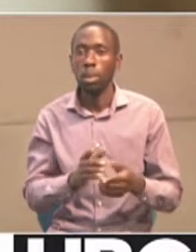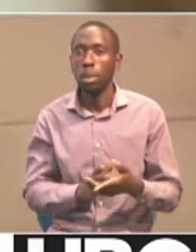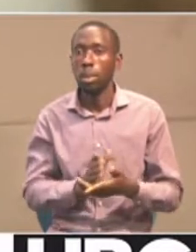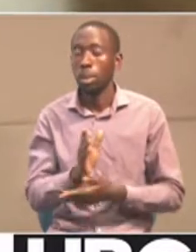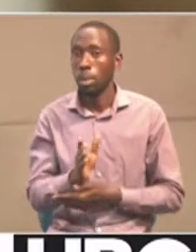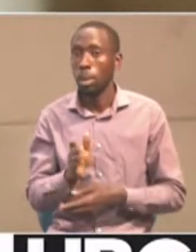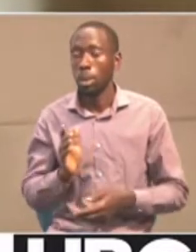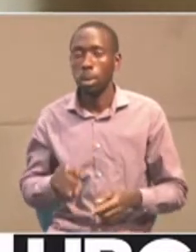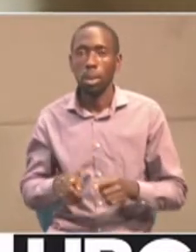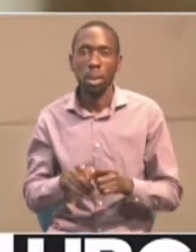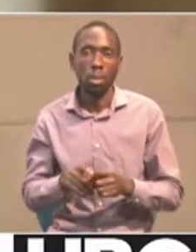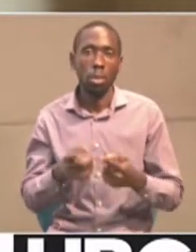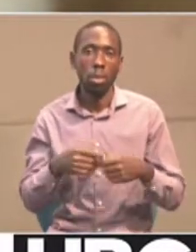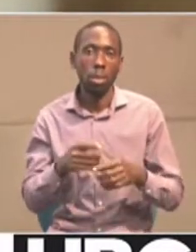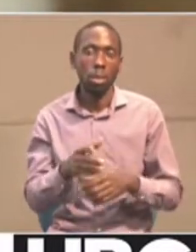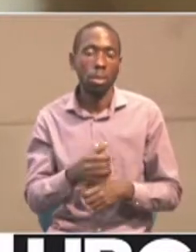twongere obumu